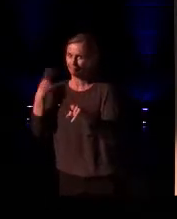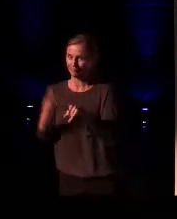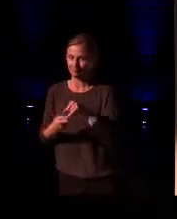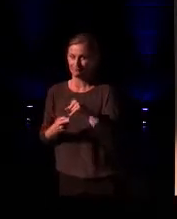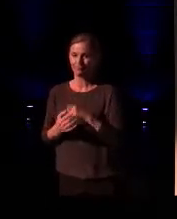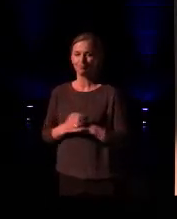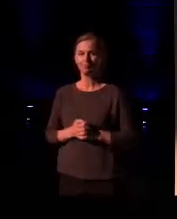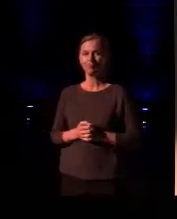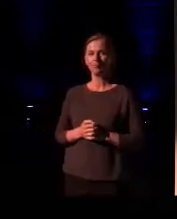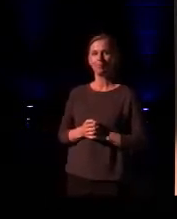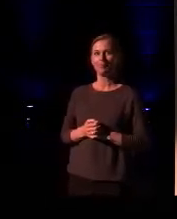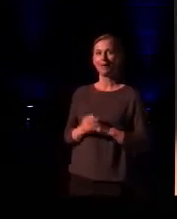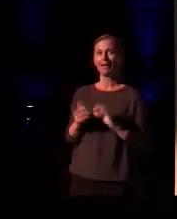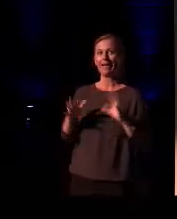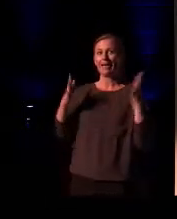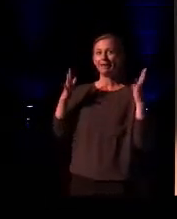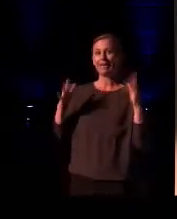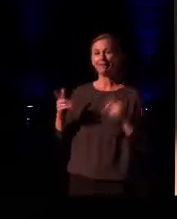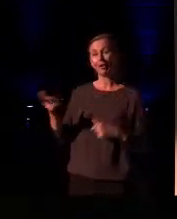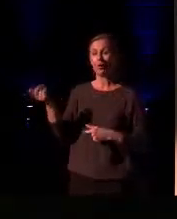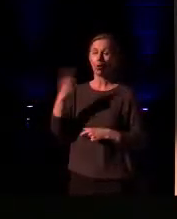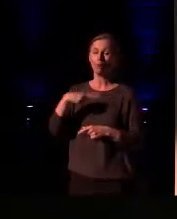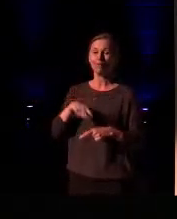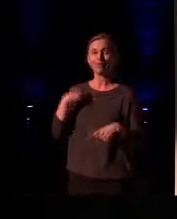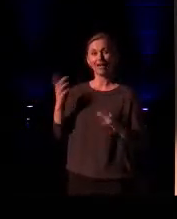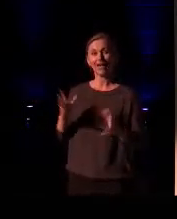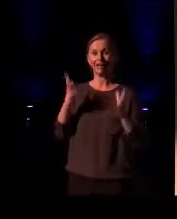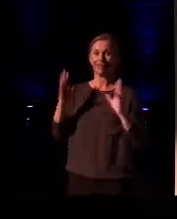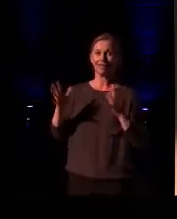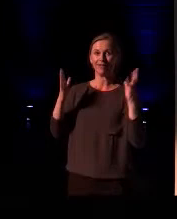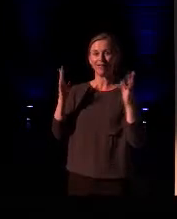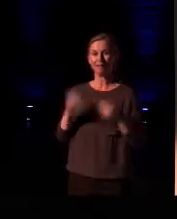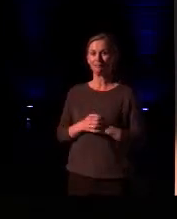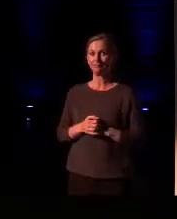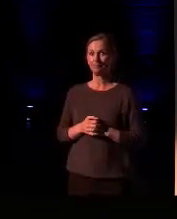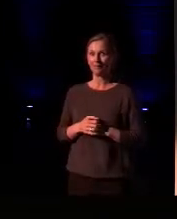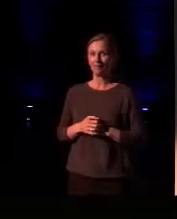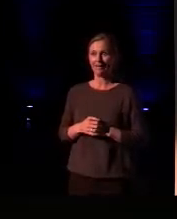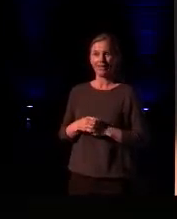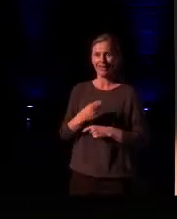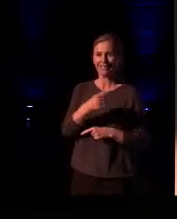Leva livet, kom, så skal vi leva livet, livet. De trodde ikke at jeg turte.